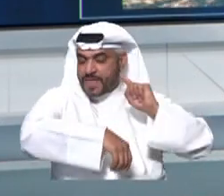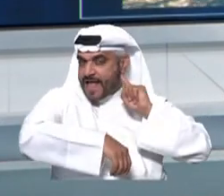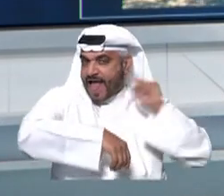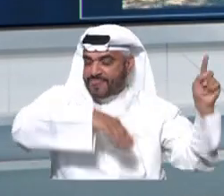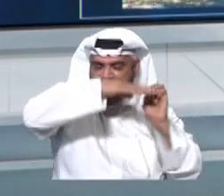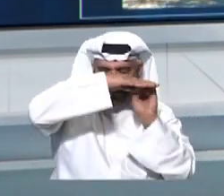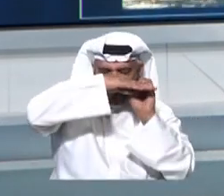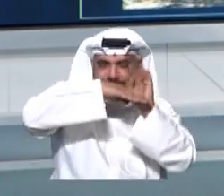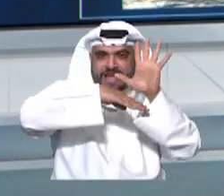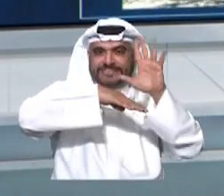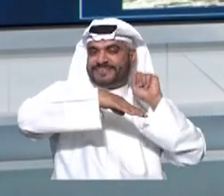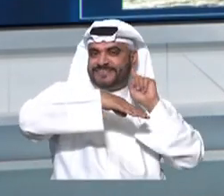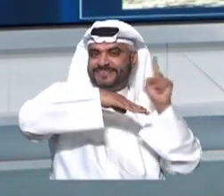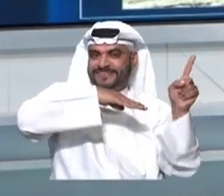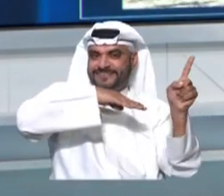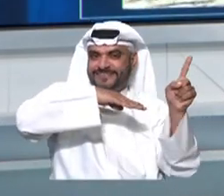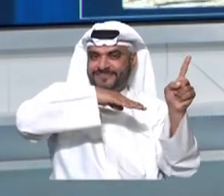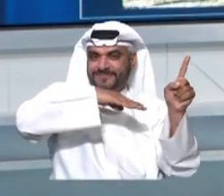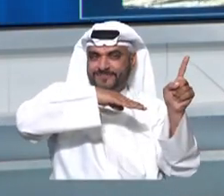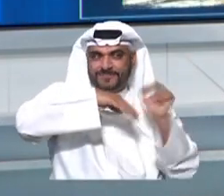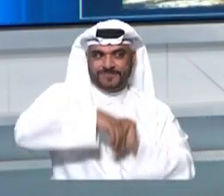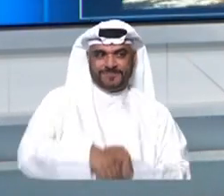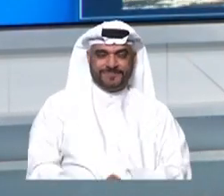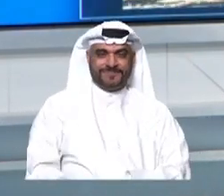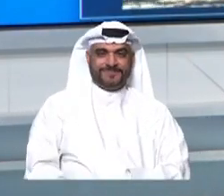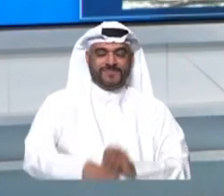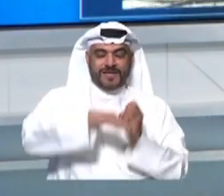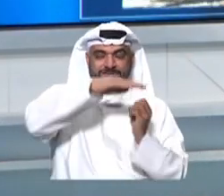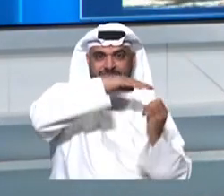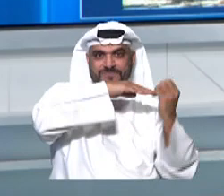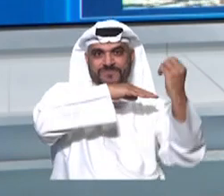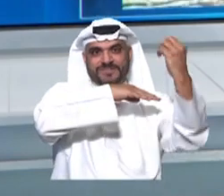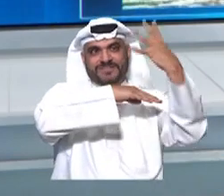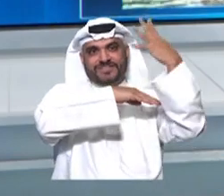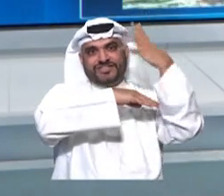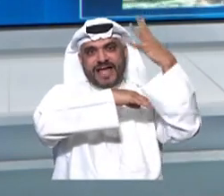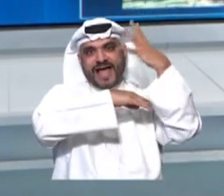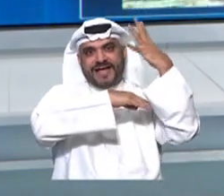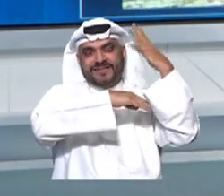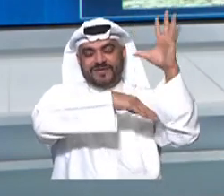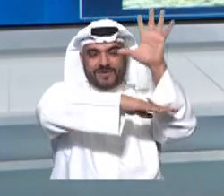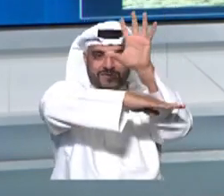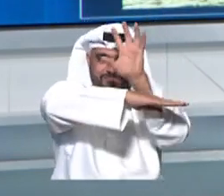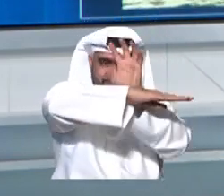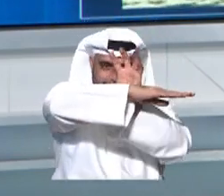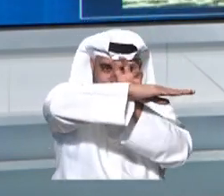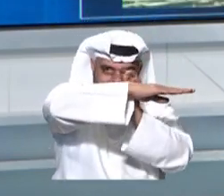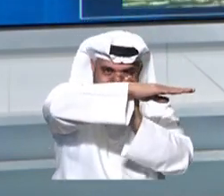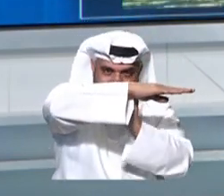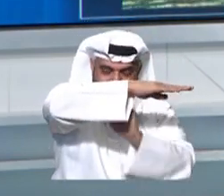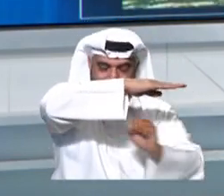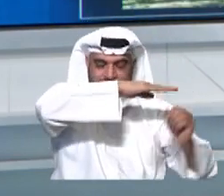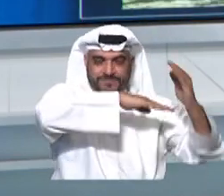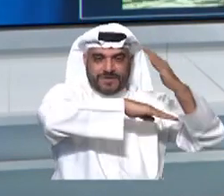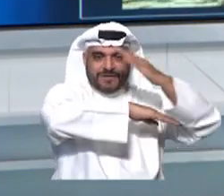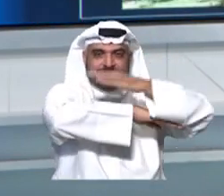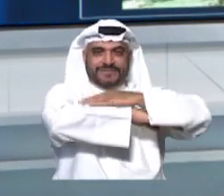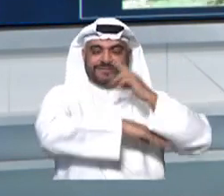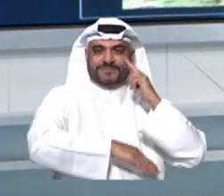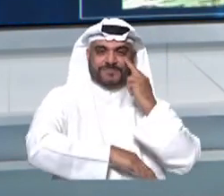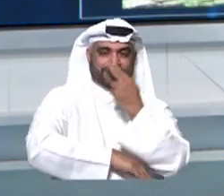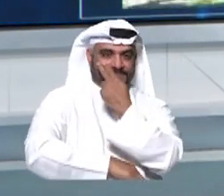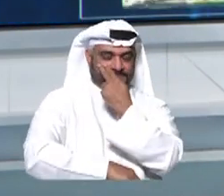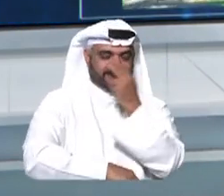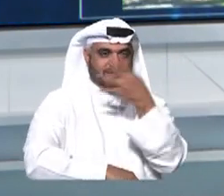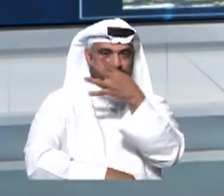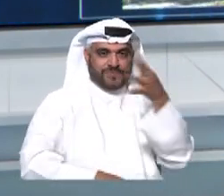مدينة الكويت، موعد أذان الفجر في الساعة 4، موعد شروق الشمس في الساعة 5 22 دقيقة، أما غروب الشمس وموعد